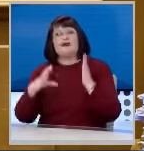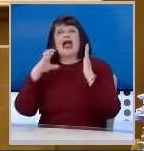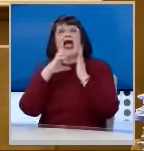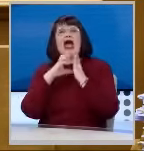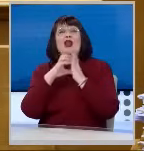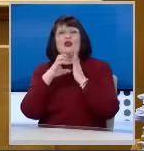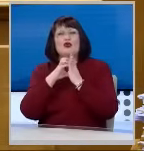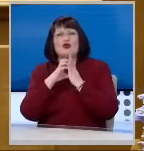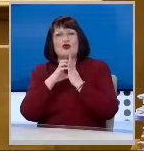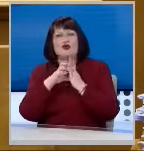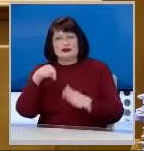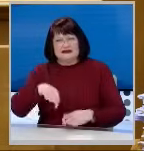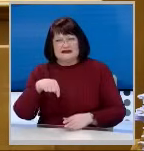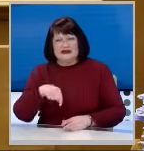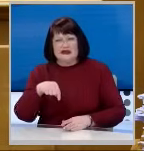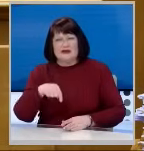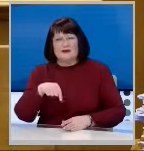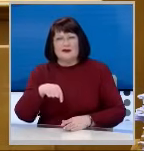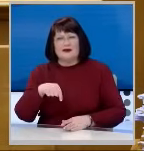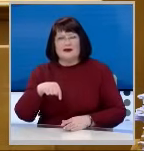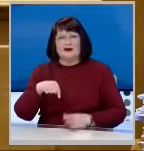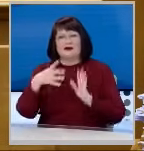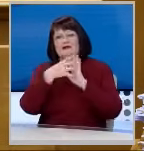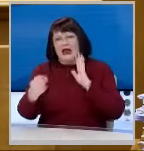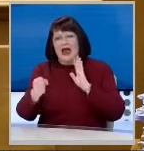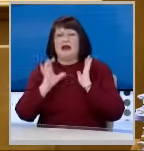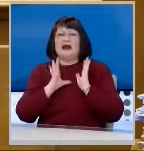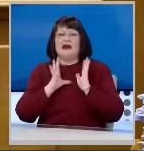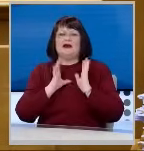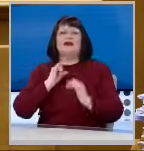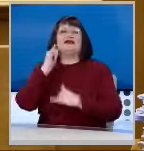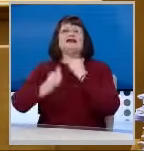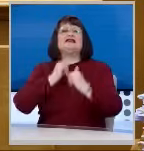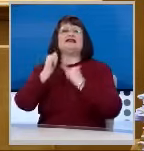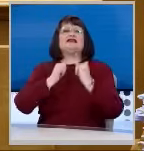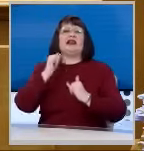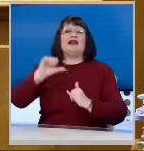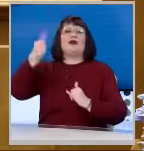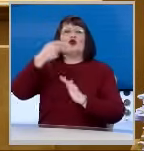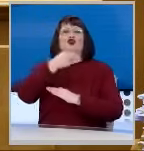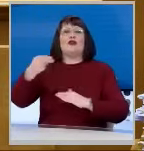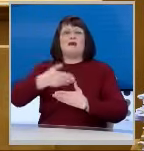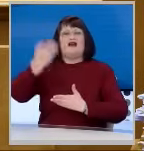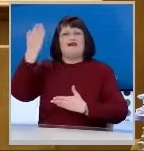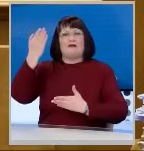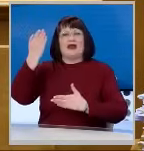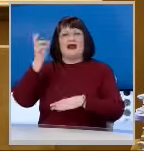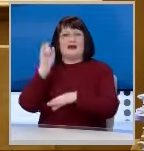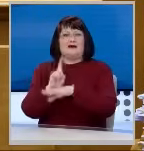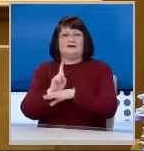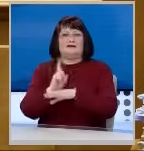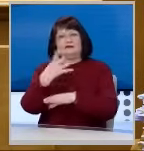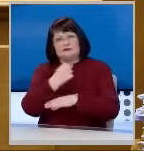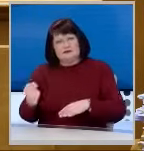συγκεκριμένο σήμερα έχει κατέβει από την ιστοσελίδα του πρώτου θέματος υπάρχει όμως